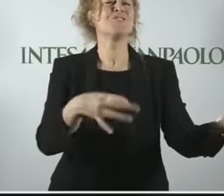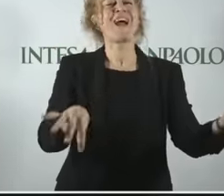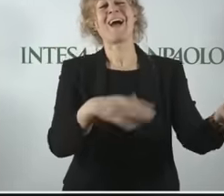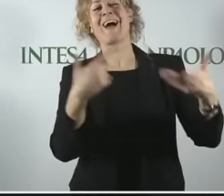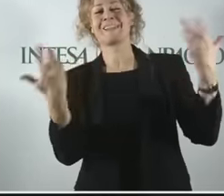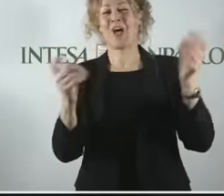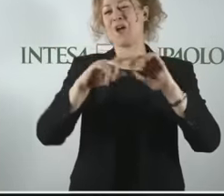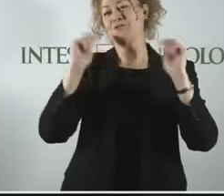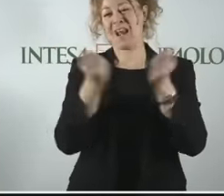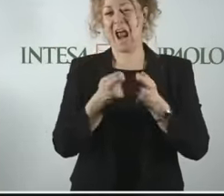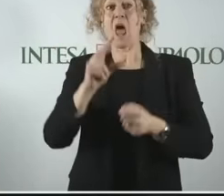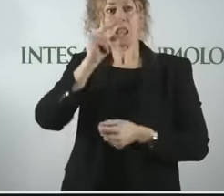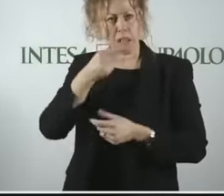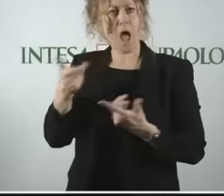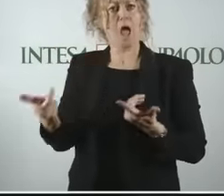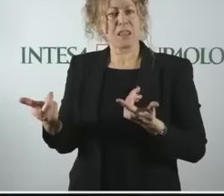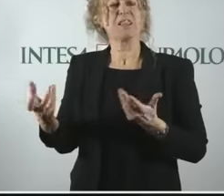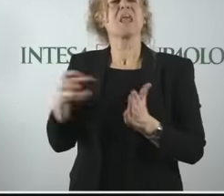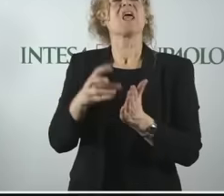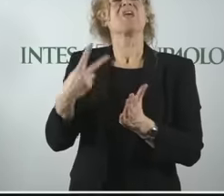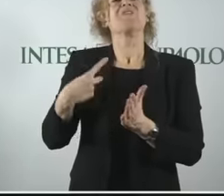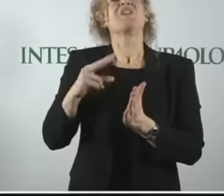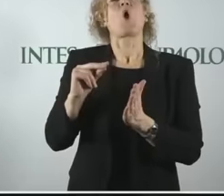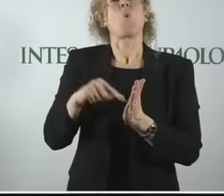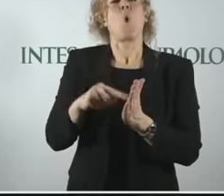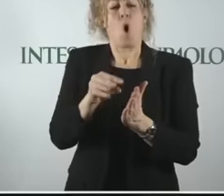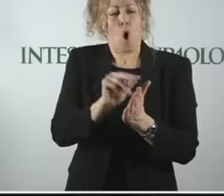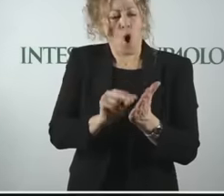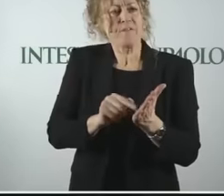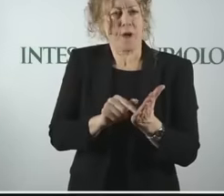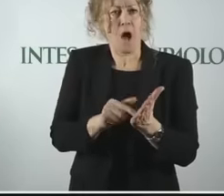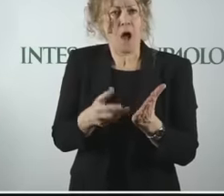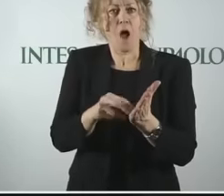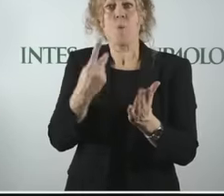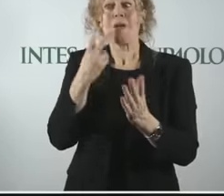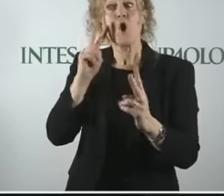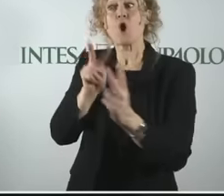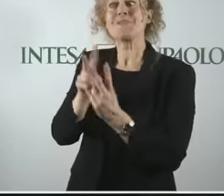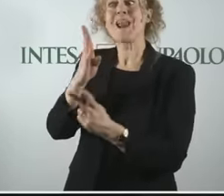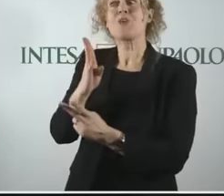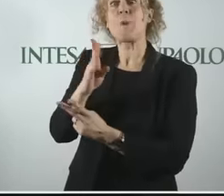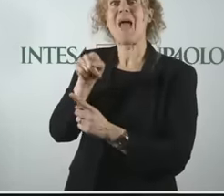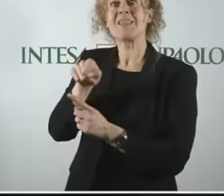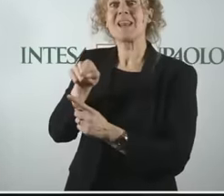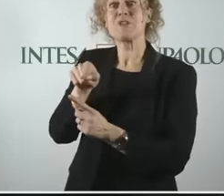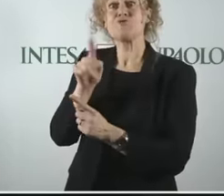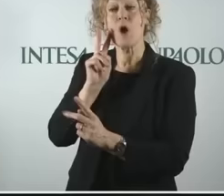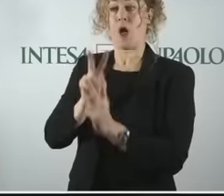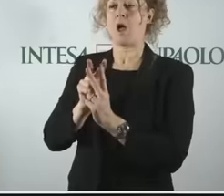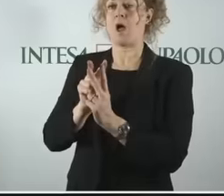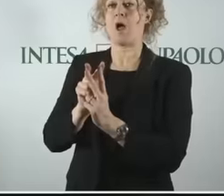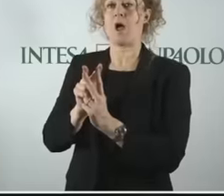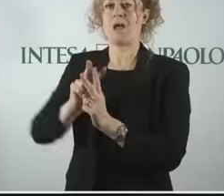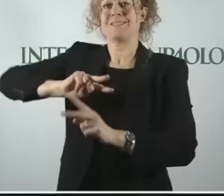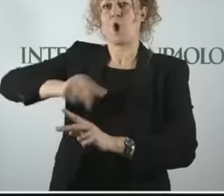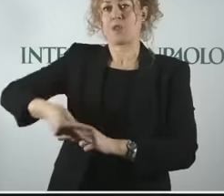Dante L'amore lo raffigura nella vita nuova quando ha appena incontrato Beatrice e la